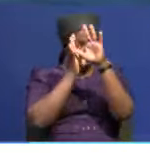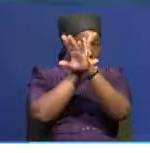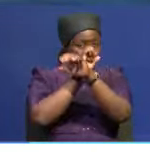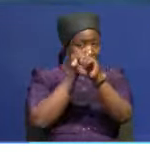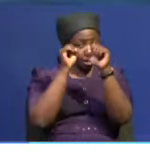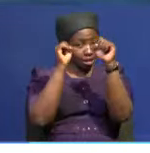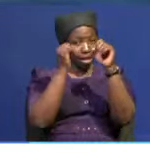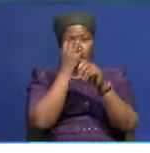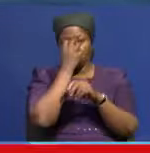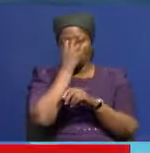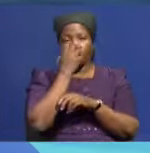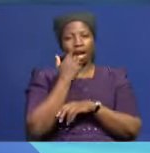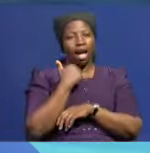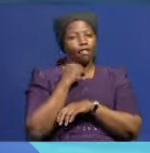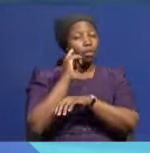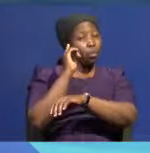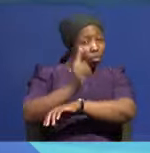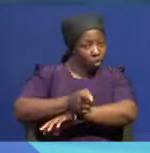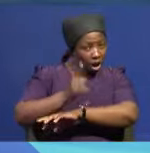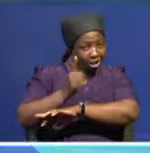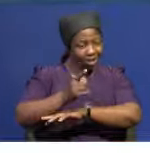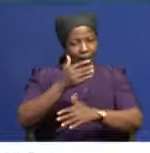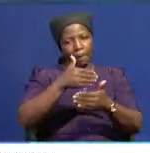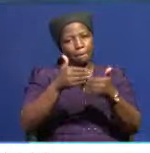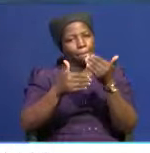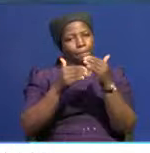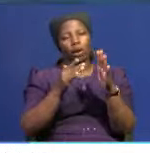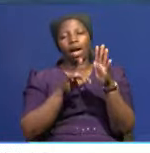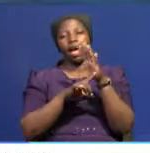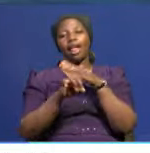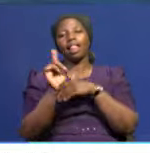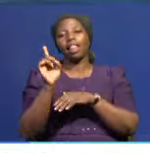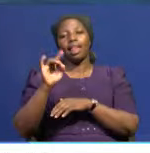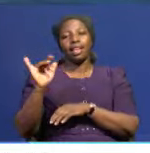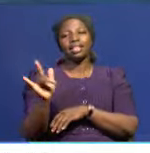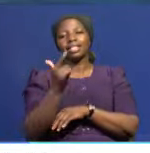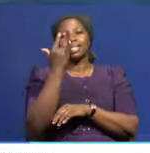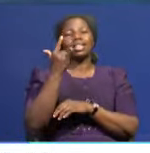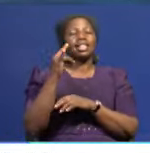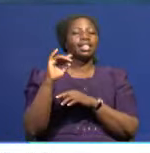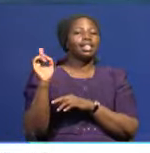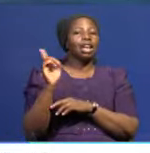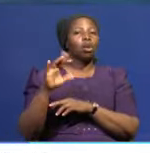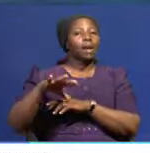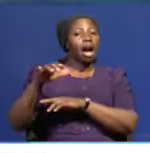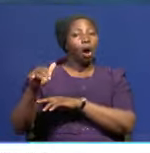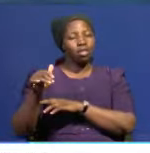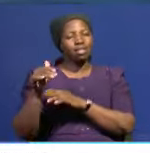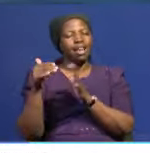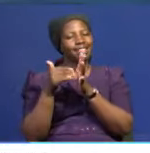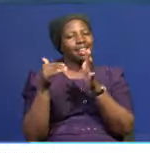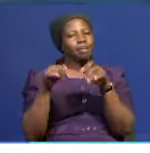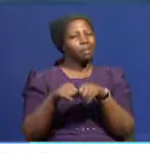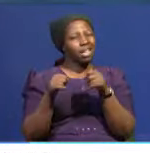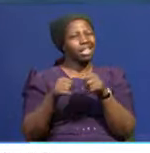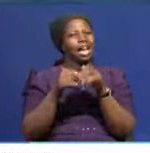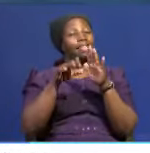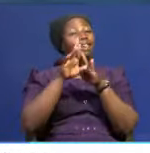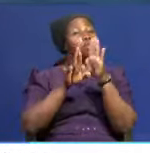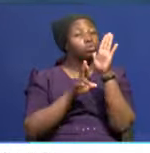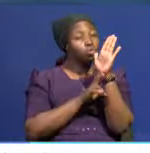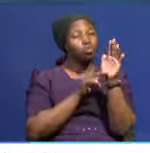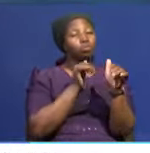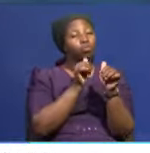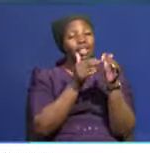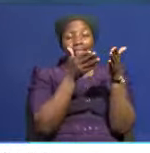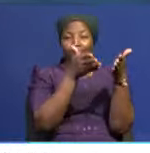Ruto amewaonya wajenzi katika mtaa wa Eastleigh katika kaunti ya Nairobi dhidi ya kukiuka kanuni zilizowekwa kuhusu majengo